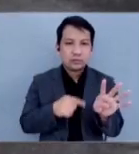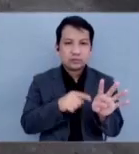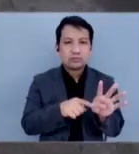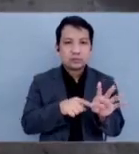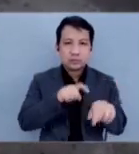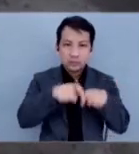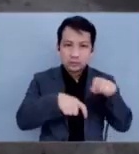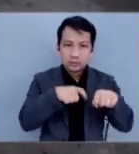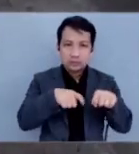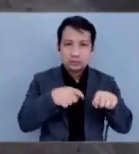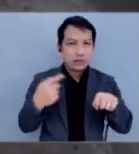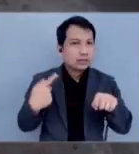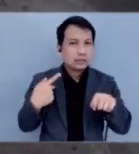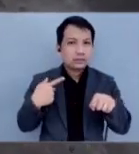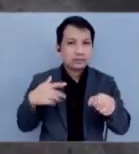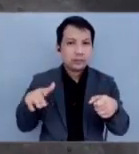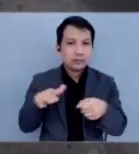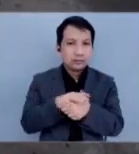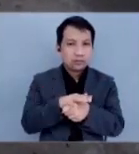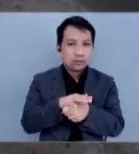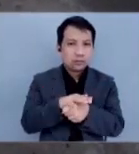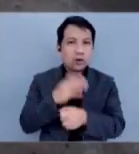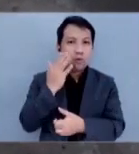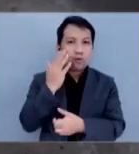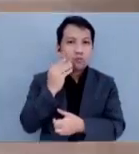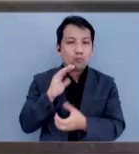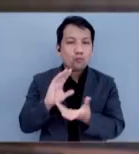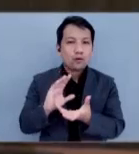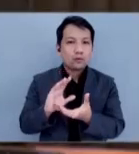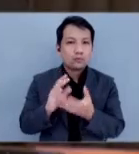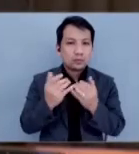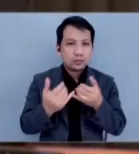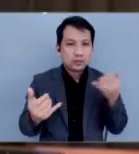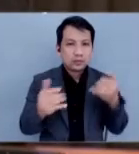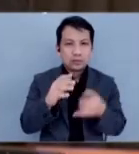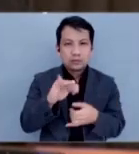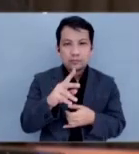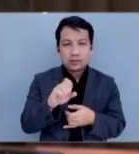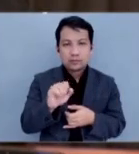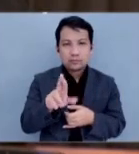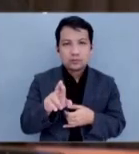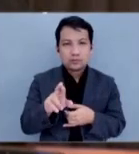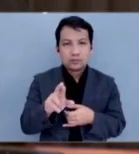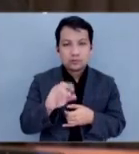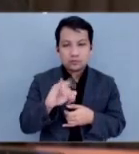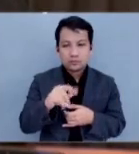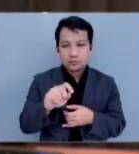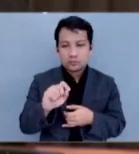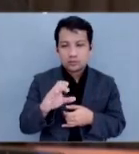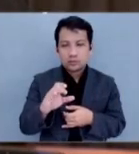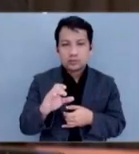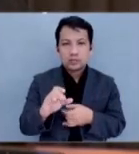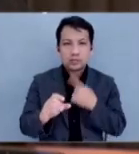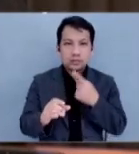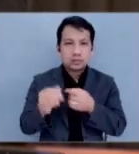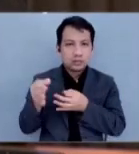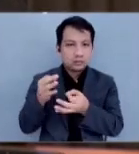pa natatakpan dahil sa pag-i-install ng fiber optic. Ang kanilang explanation, which I don't